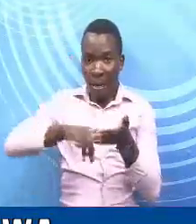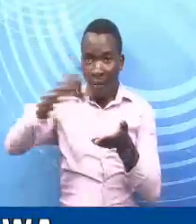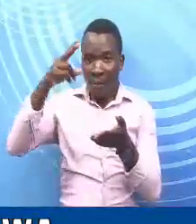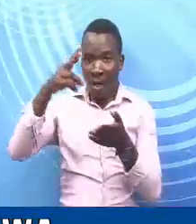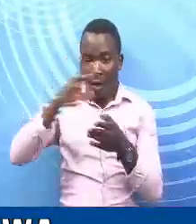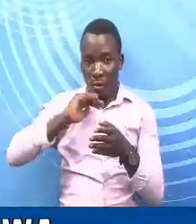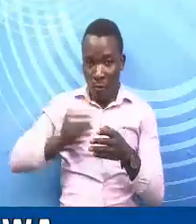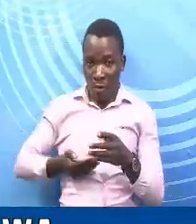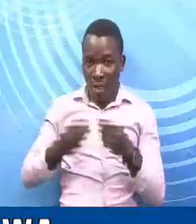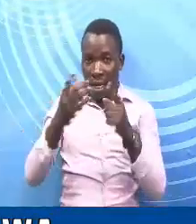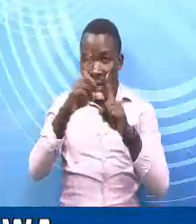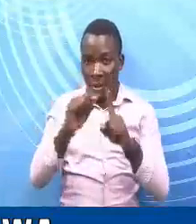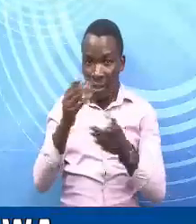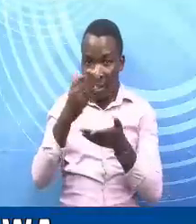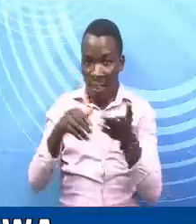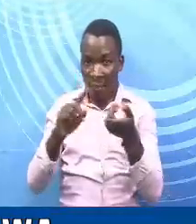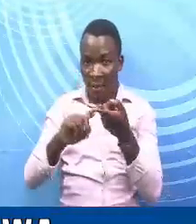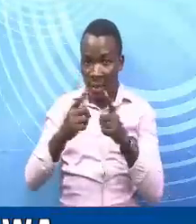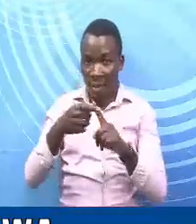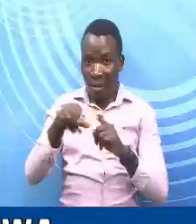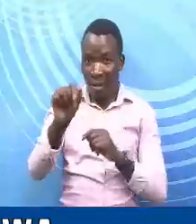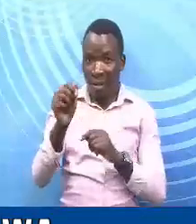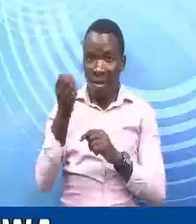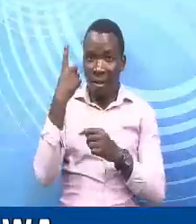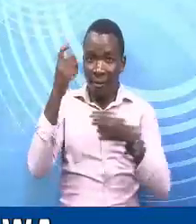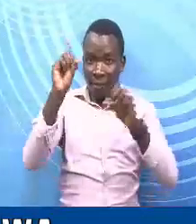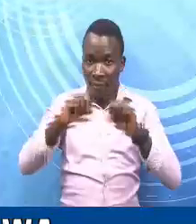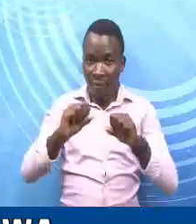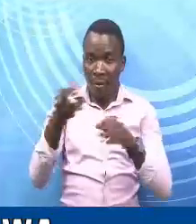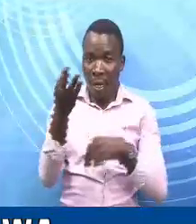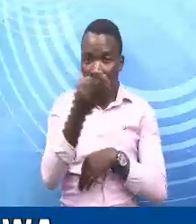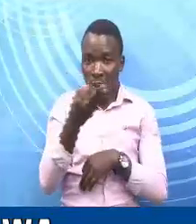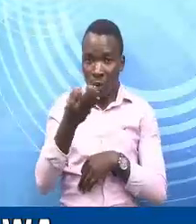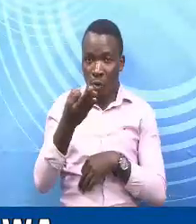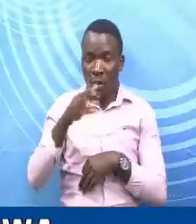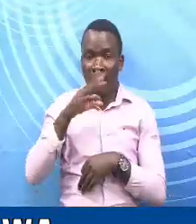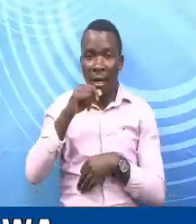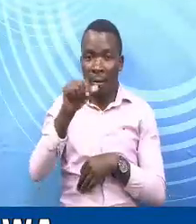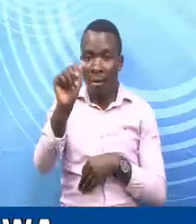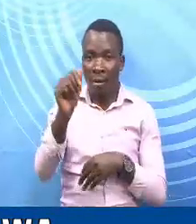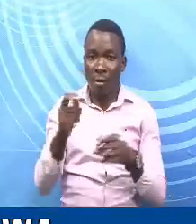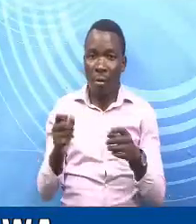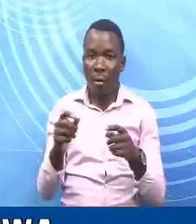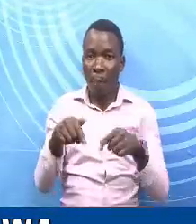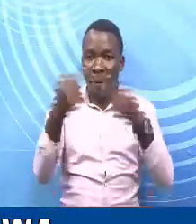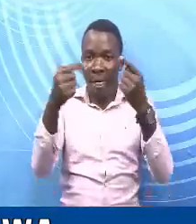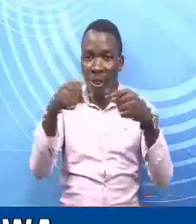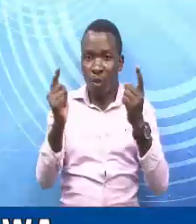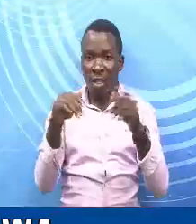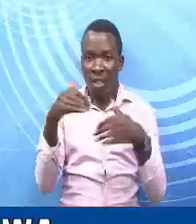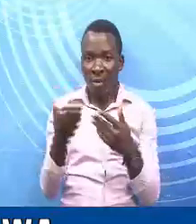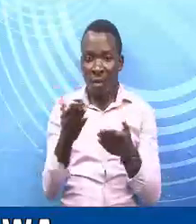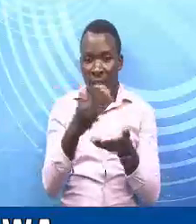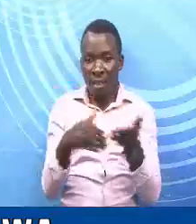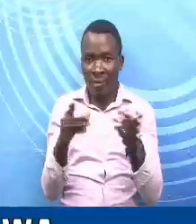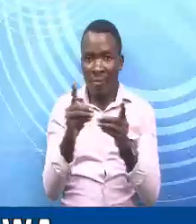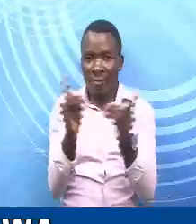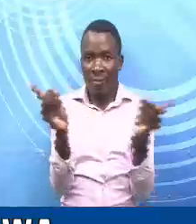bagenzi babo babyumvise nabi maze bituma basuzugura abagabo babo bikaba intandaro yo gushwana ndetse bamwe bikabatandukanya